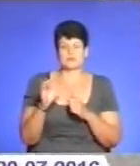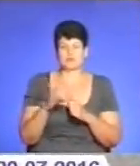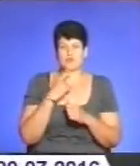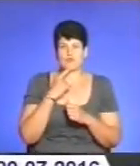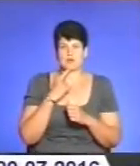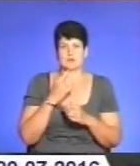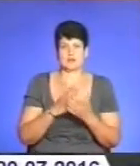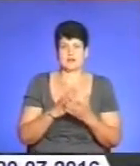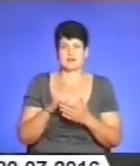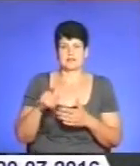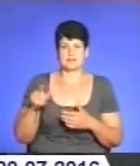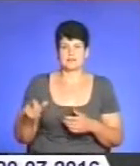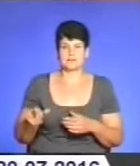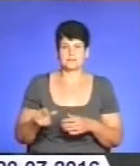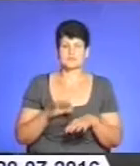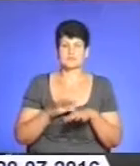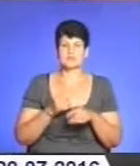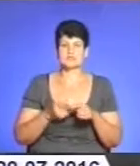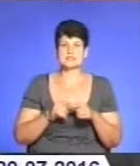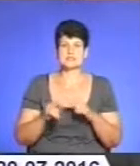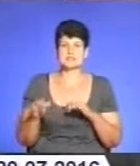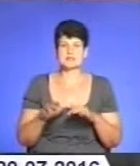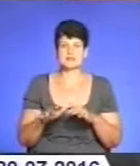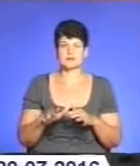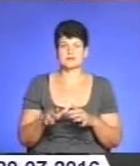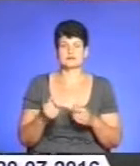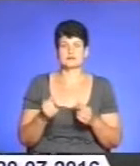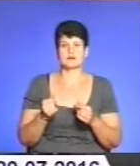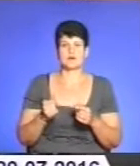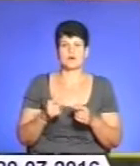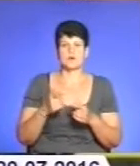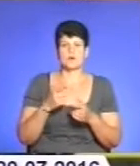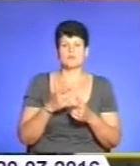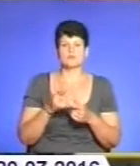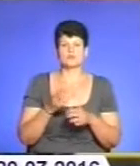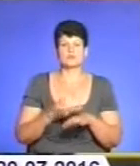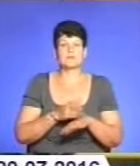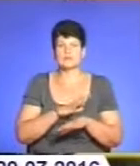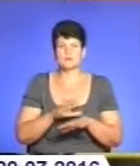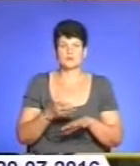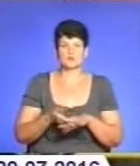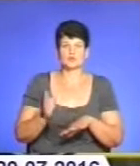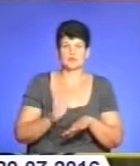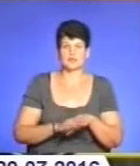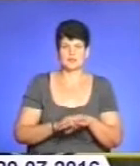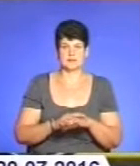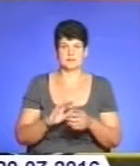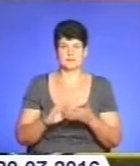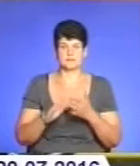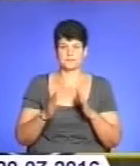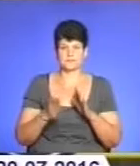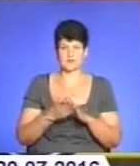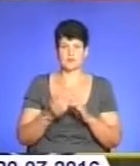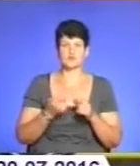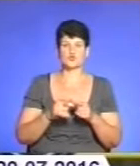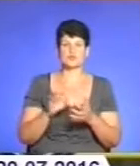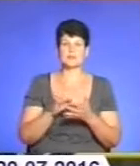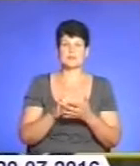оперативник. Проводяться такі заходи з метою попередження ускладнення оперативної обстановки. В даному занятті приймали